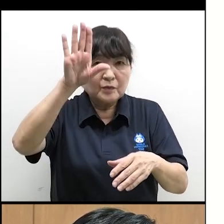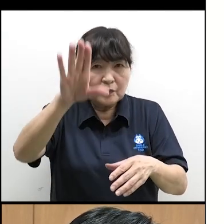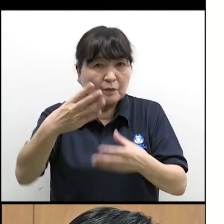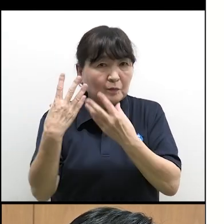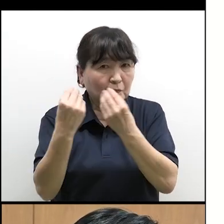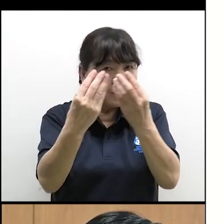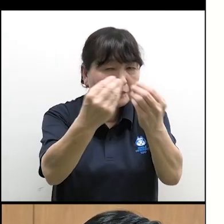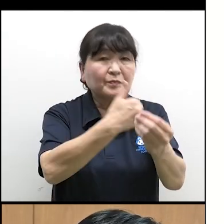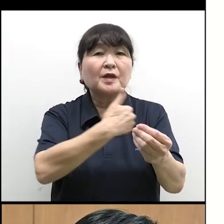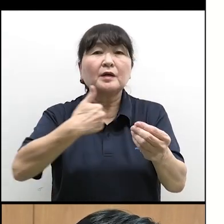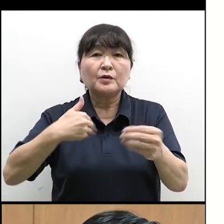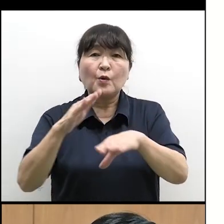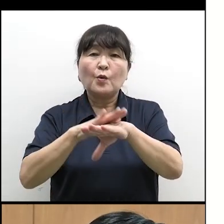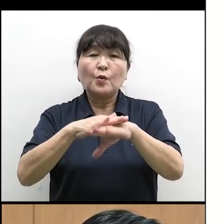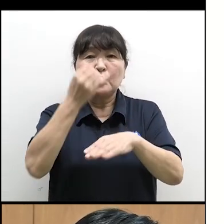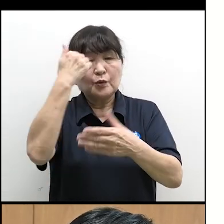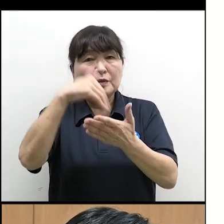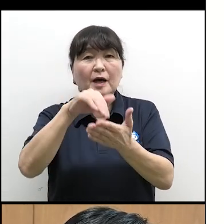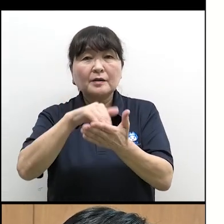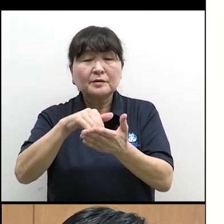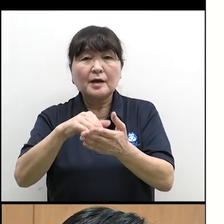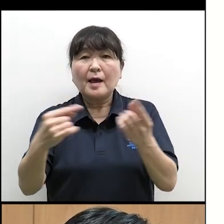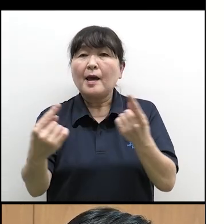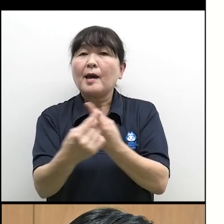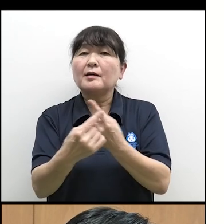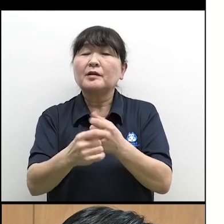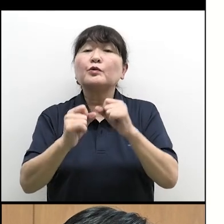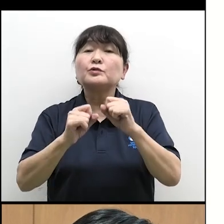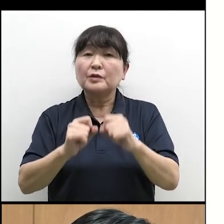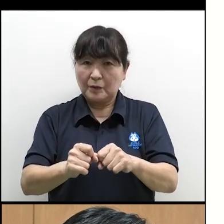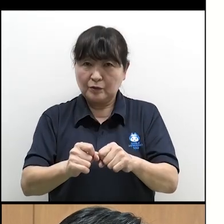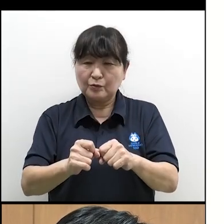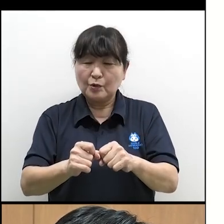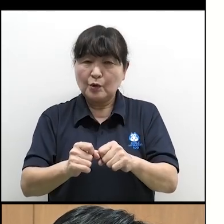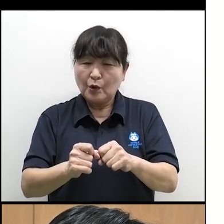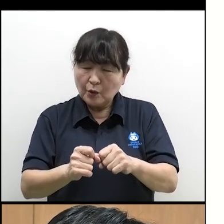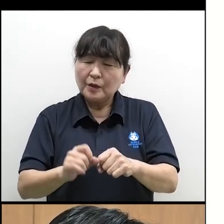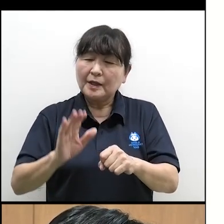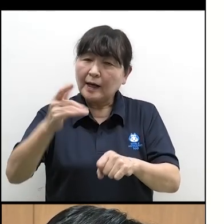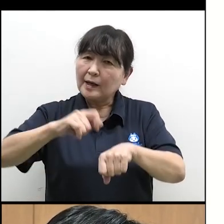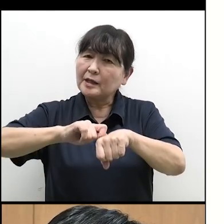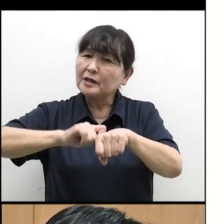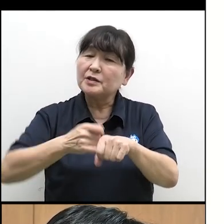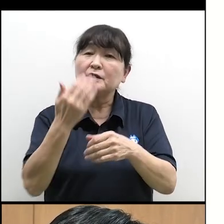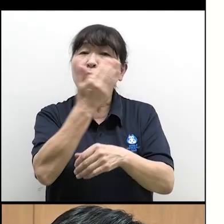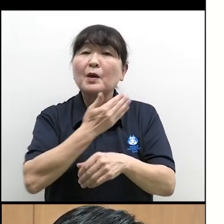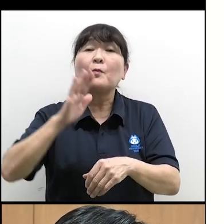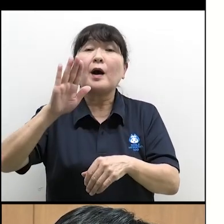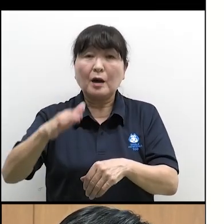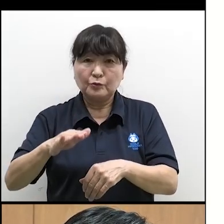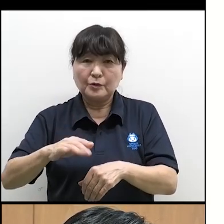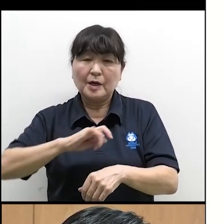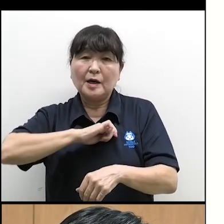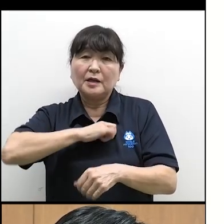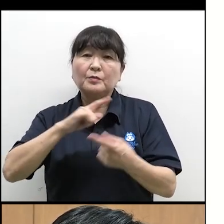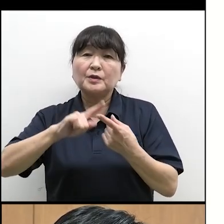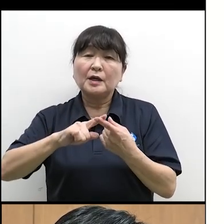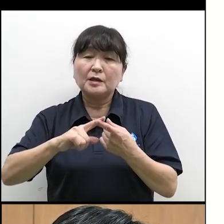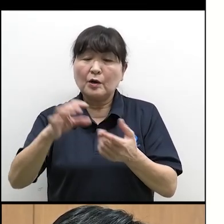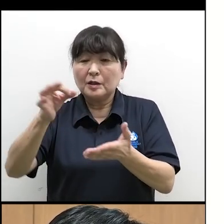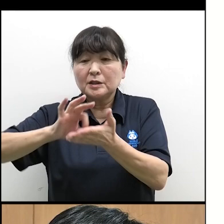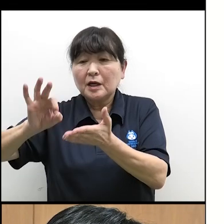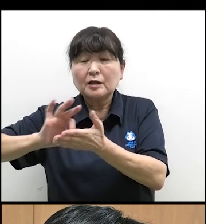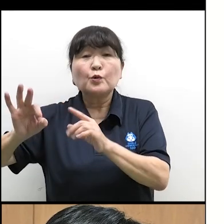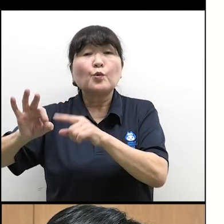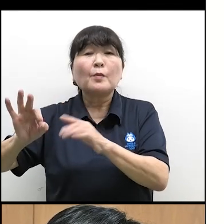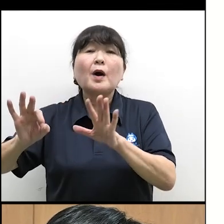編成に取り組んでおります。大変窮屈な予算編成となっております。いろいろ義務的経費も増えてきており、我々